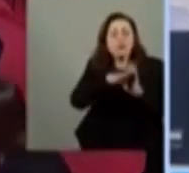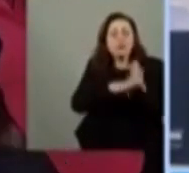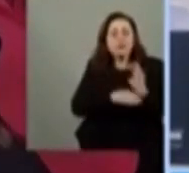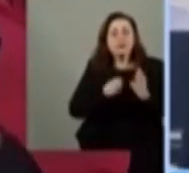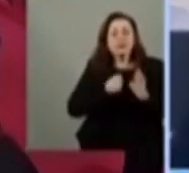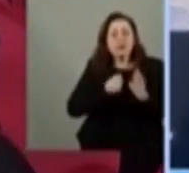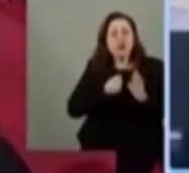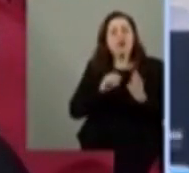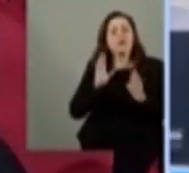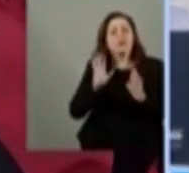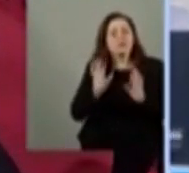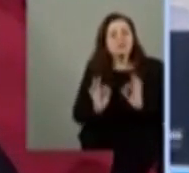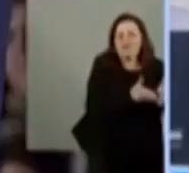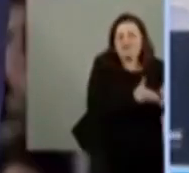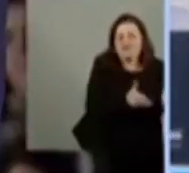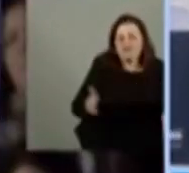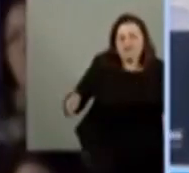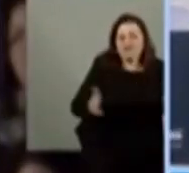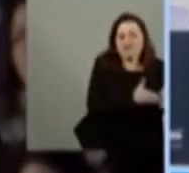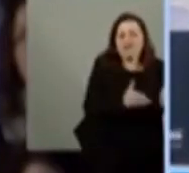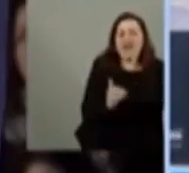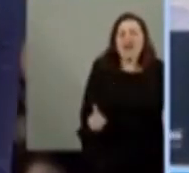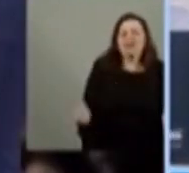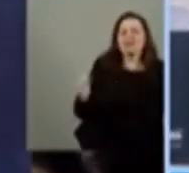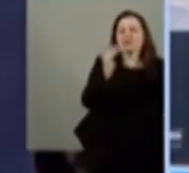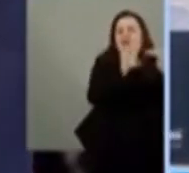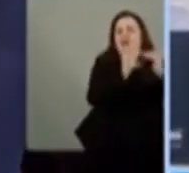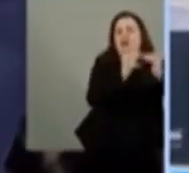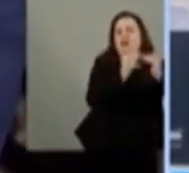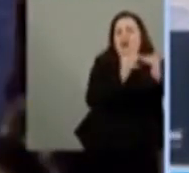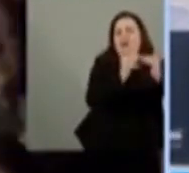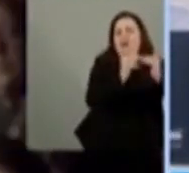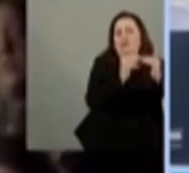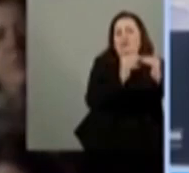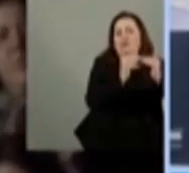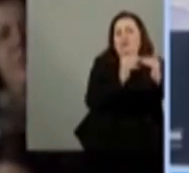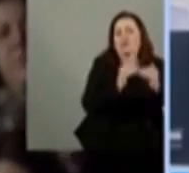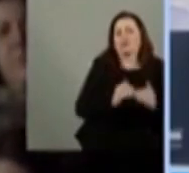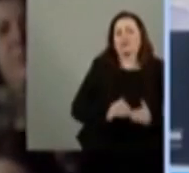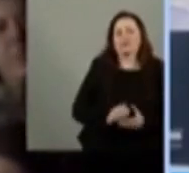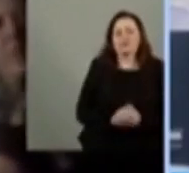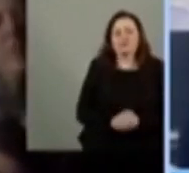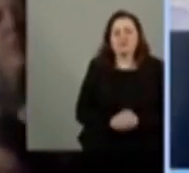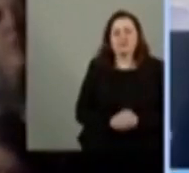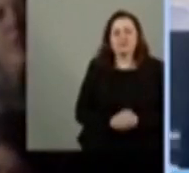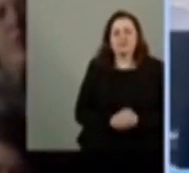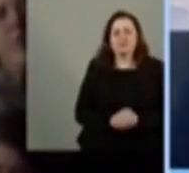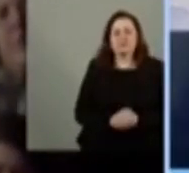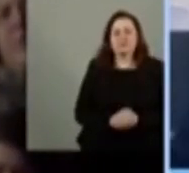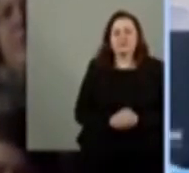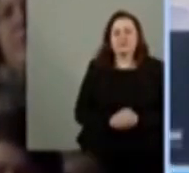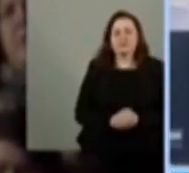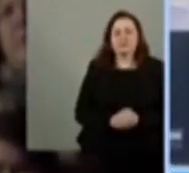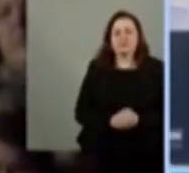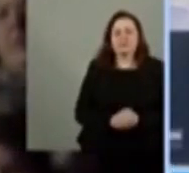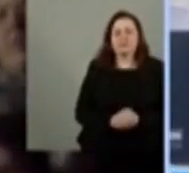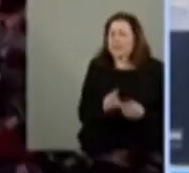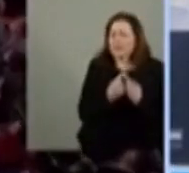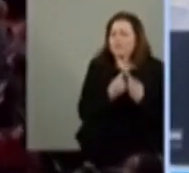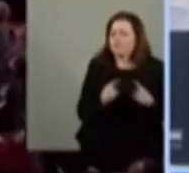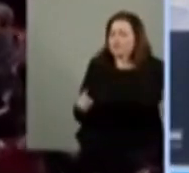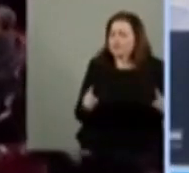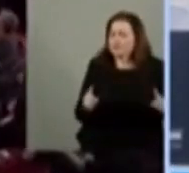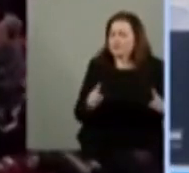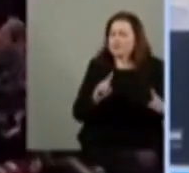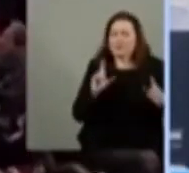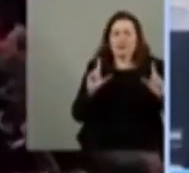περιγράψαμε νωρίτερα. Αν αυτό το κομμάτι το οποίο φαίνεται ότι πήρε από το ΠΑΣΟΚ, ότι πήρε το ΠΑΣΟΚ από το ΣΥΡΙΖΑ μετά τις